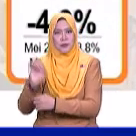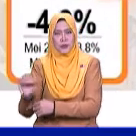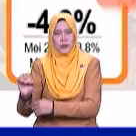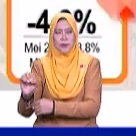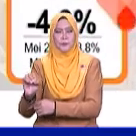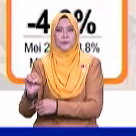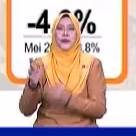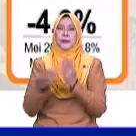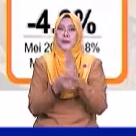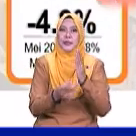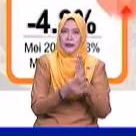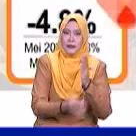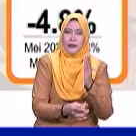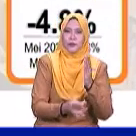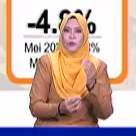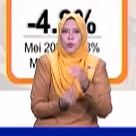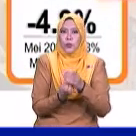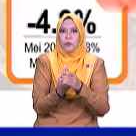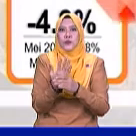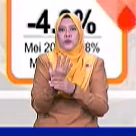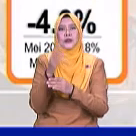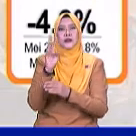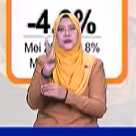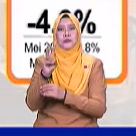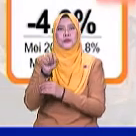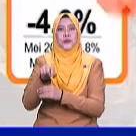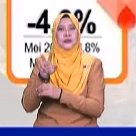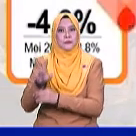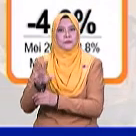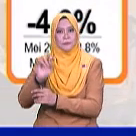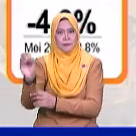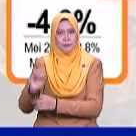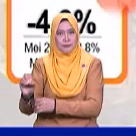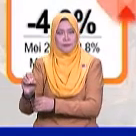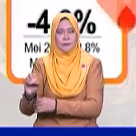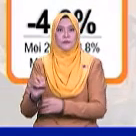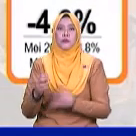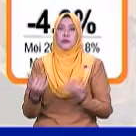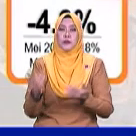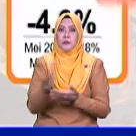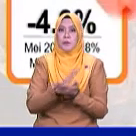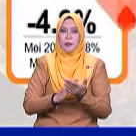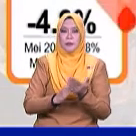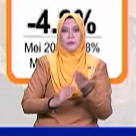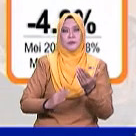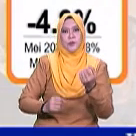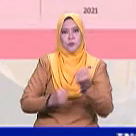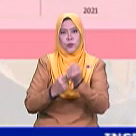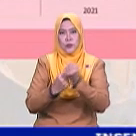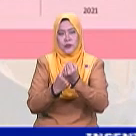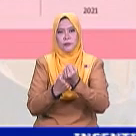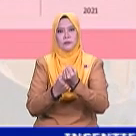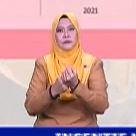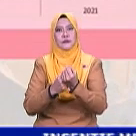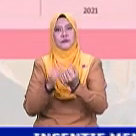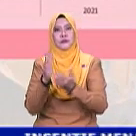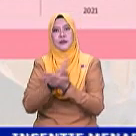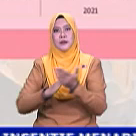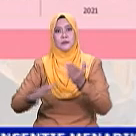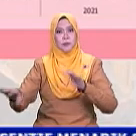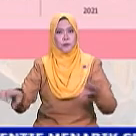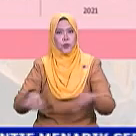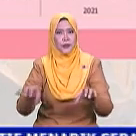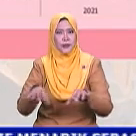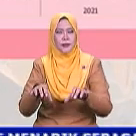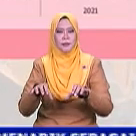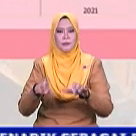13.4%. Selain minyak mentah, tumbuh 6.3%. Subsektor yang menjadi penyumbang utama kepada sektor